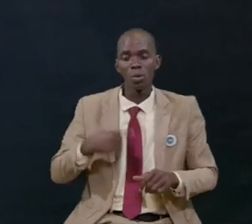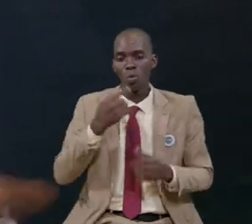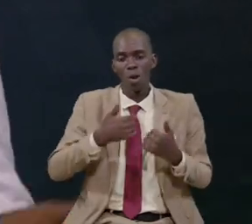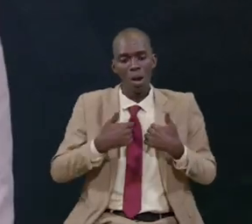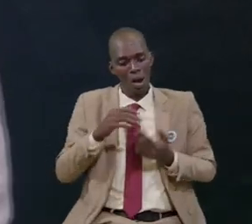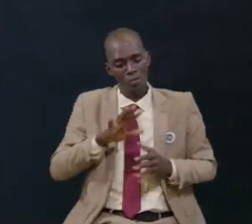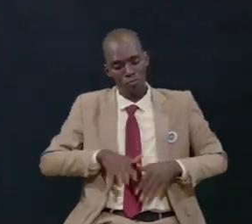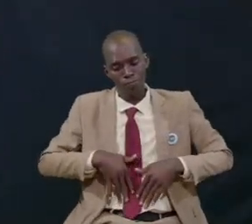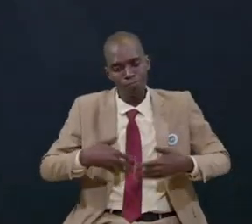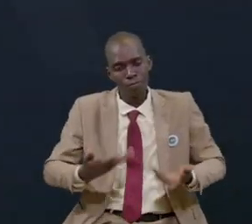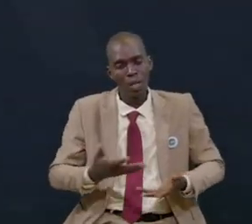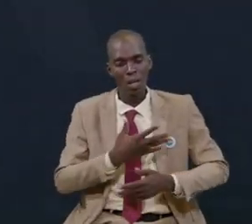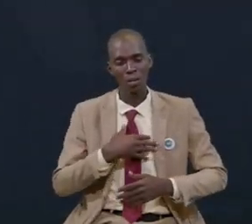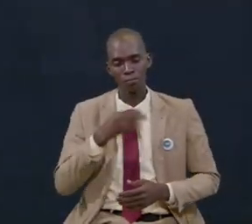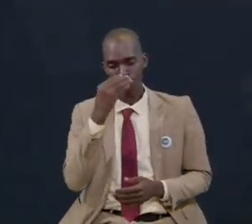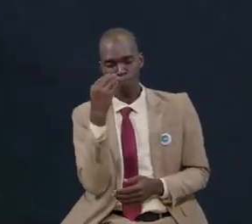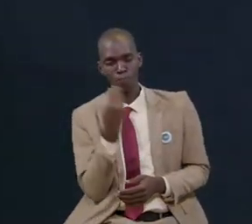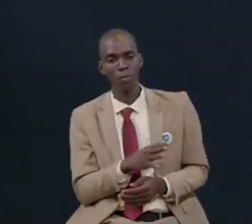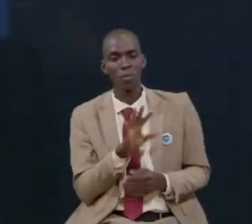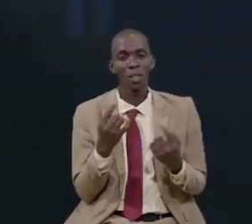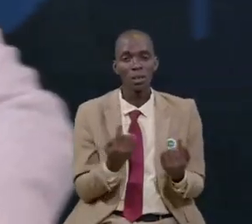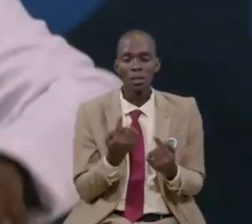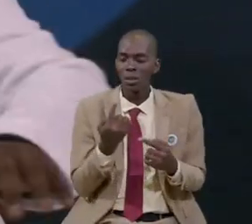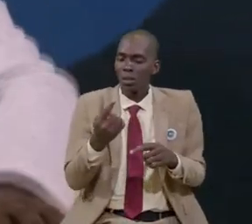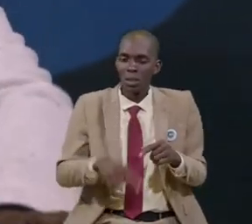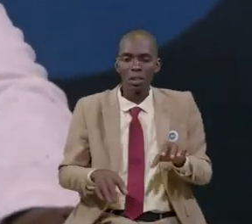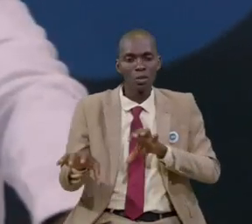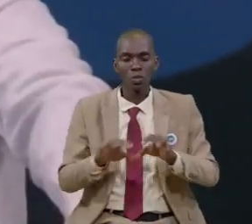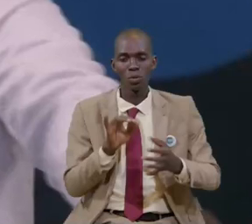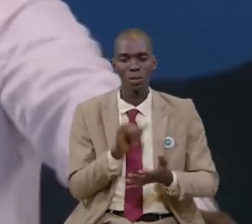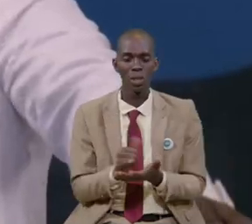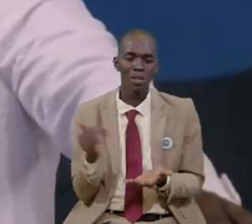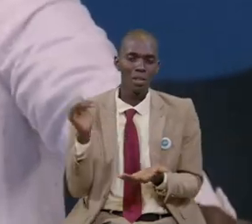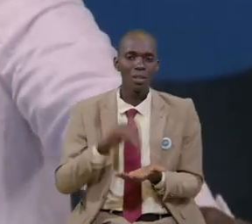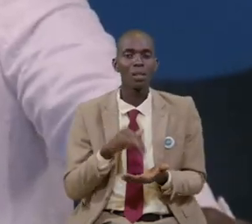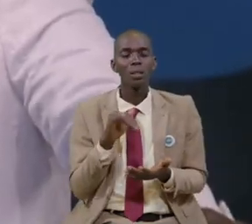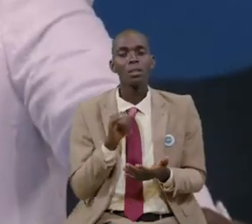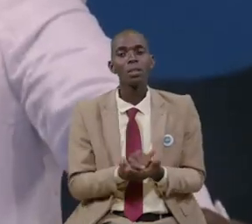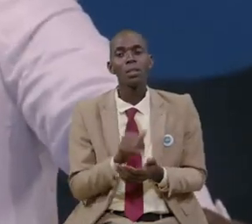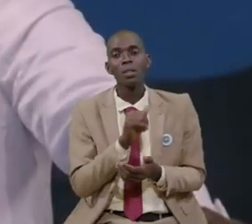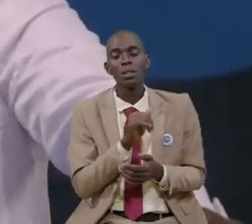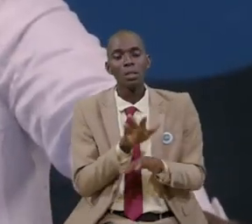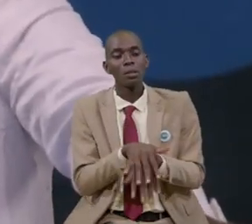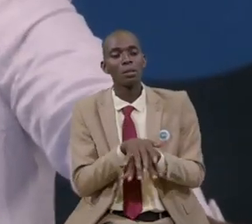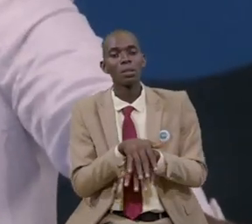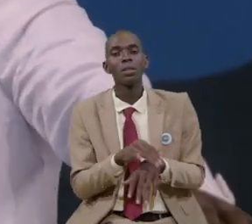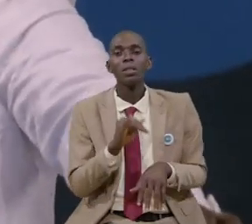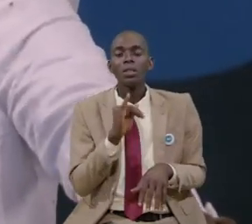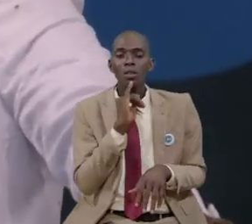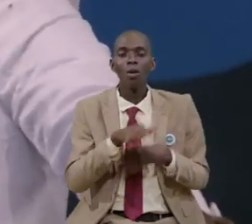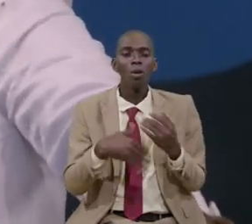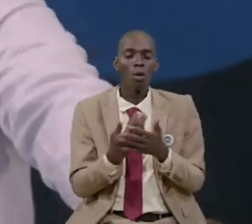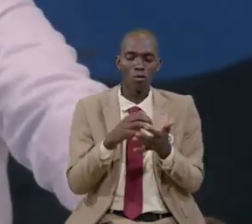avoué et délaissé ses péchés, ne vit plus de cette manière. Que l'hypocrisie est ôtée,